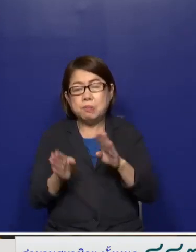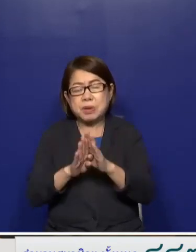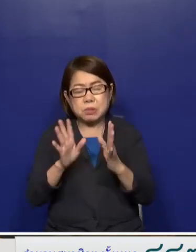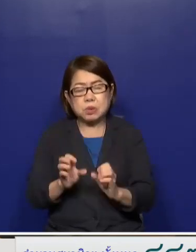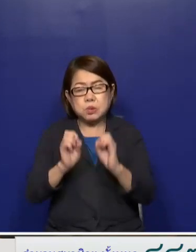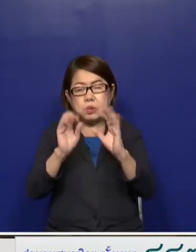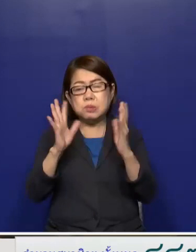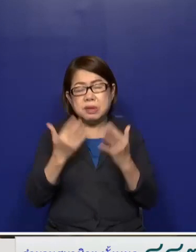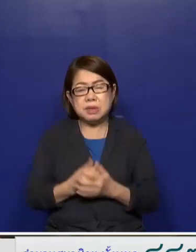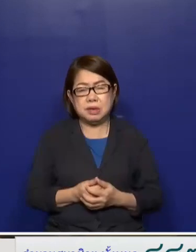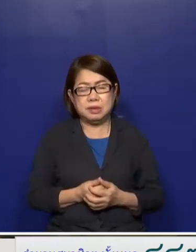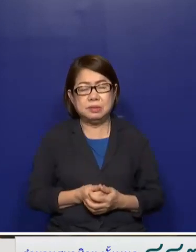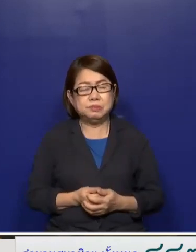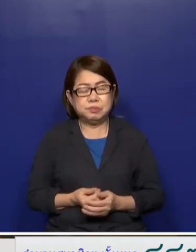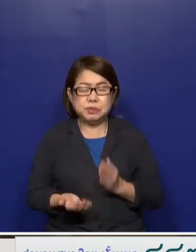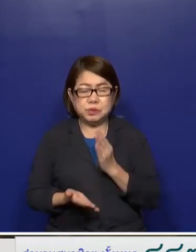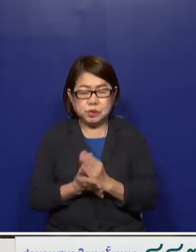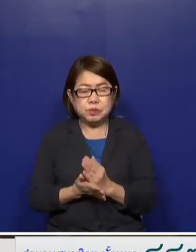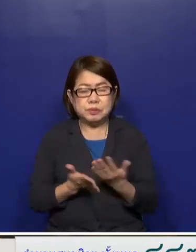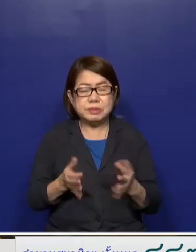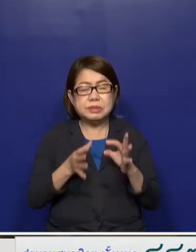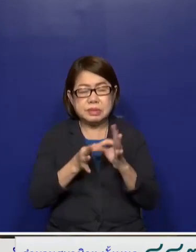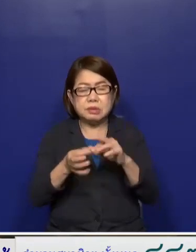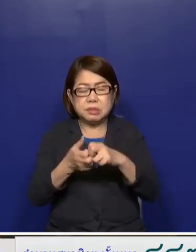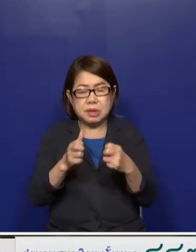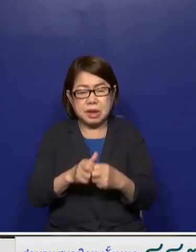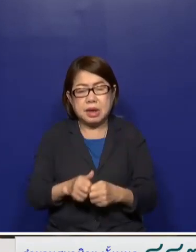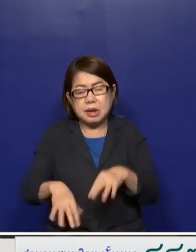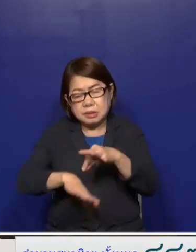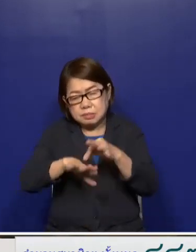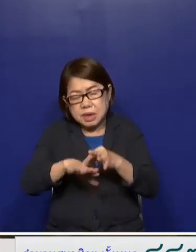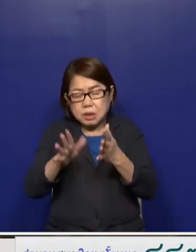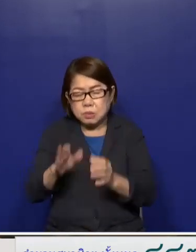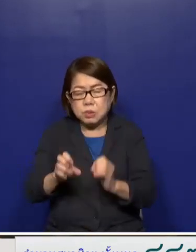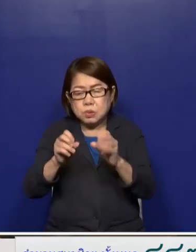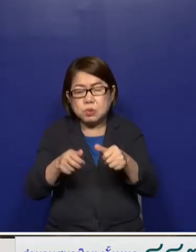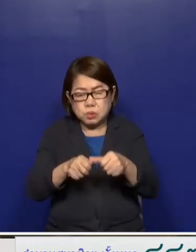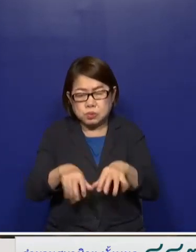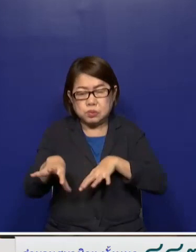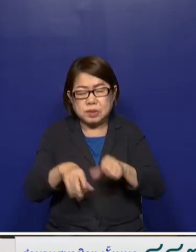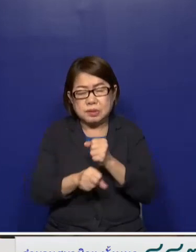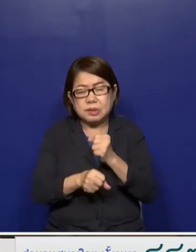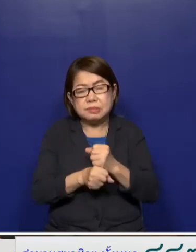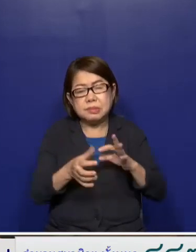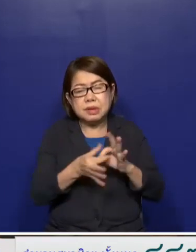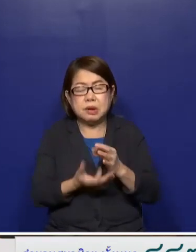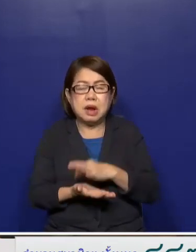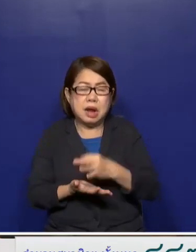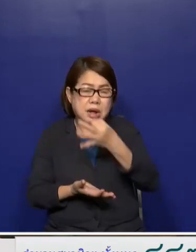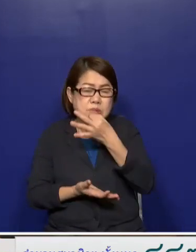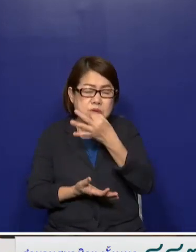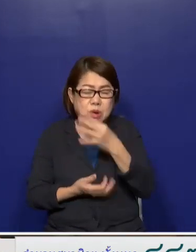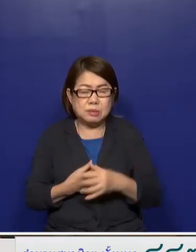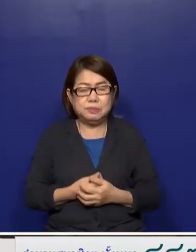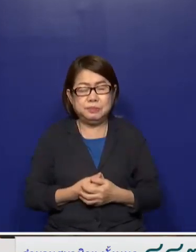ดไปนี่คือปัญหาในเชิงโครงสร้างของการบริหารในสถาบันการศึกษาในระดับอาชีวศึกษา